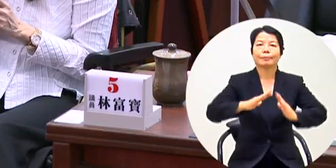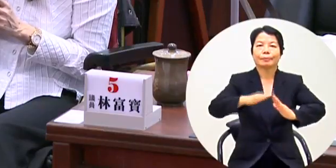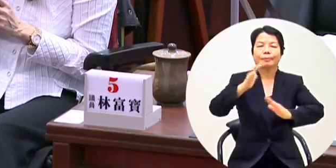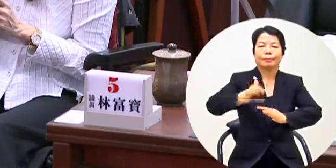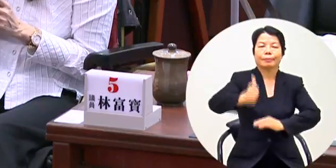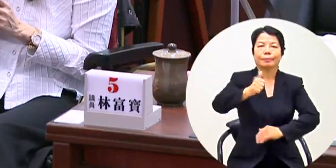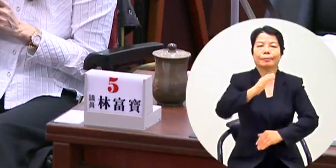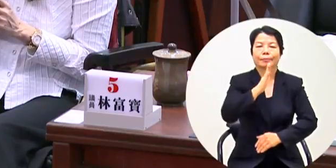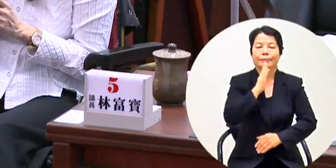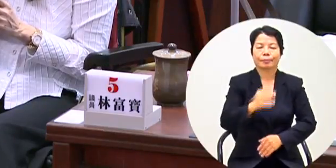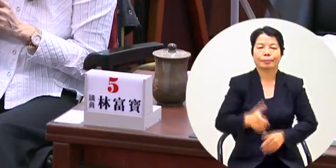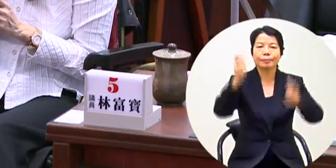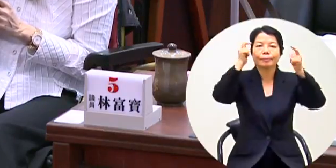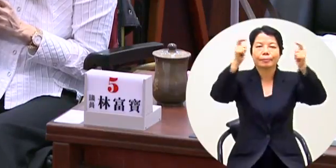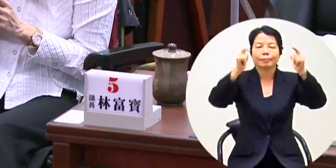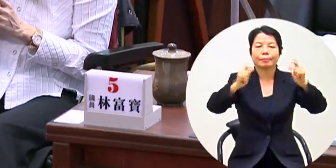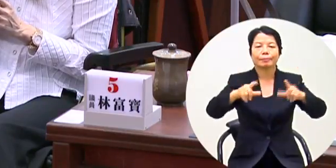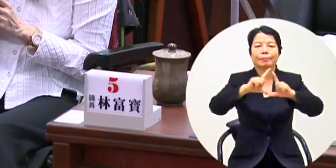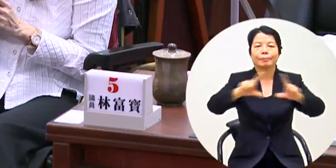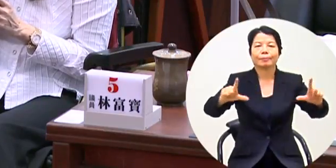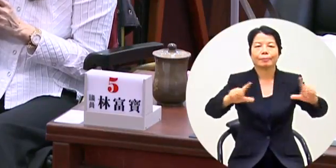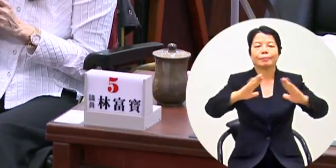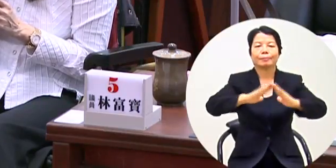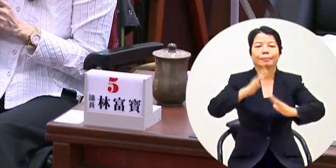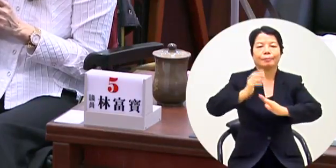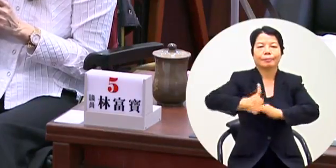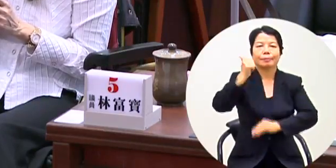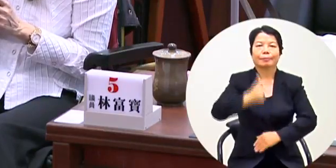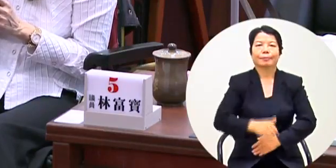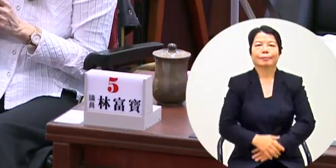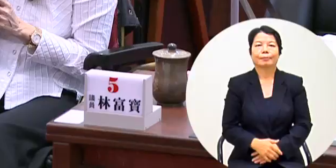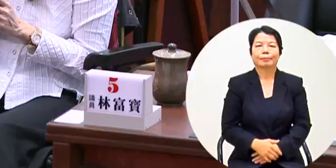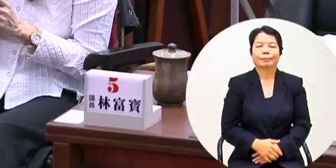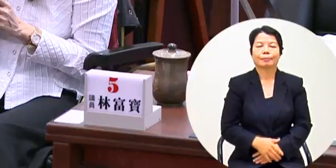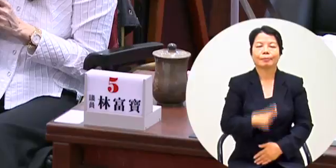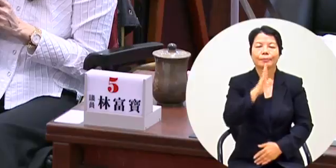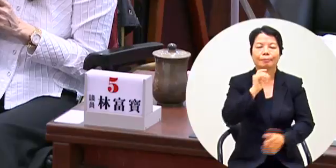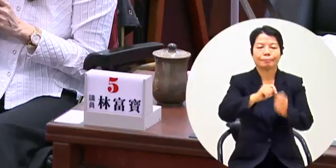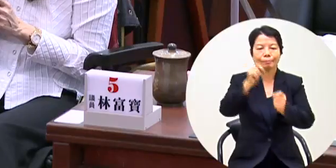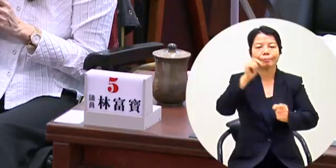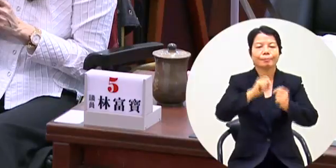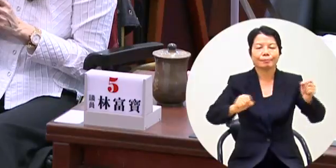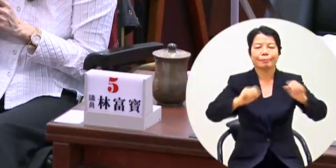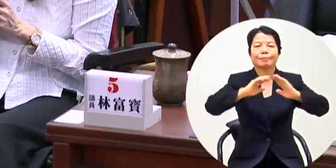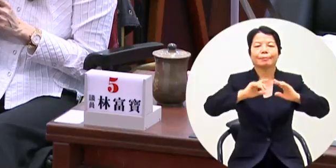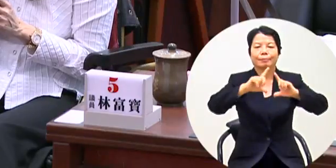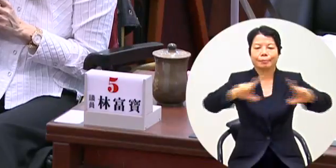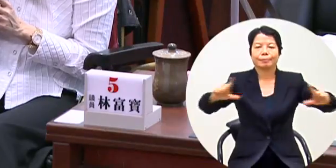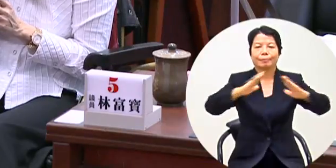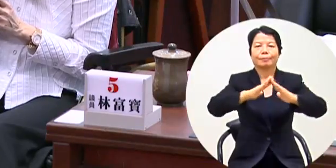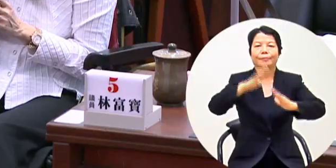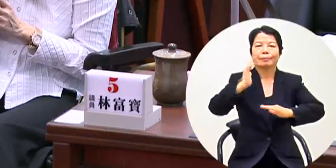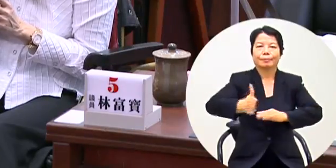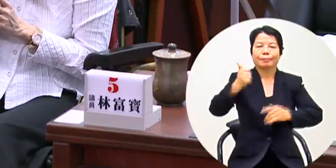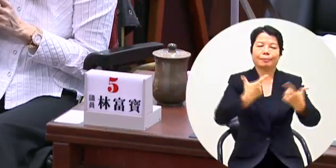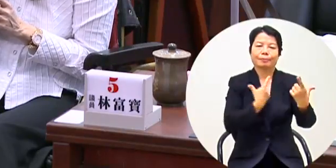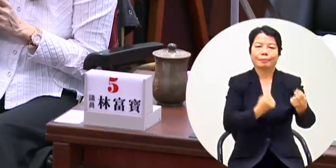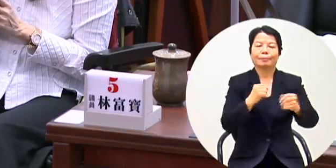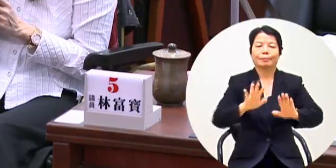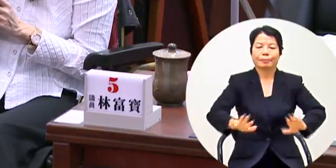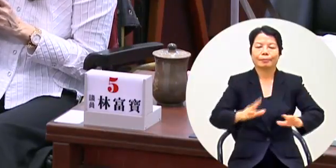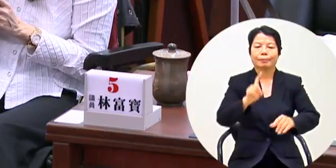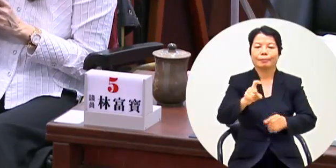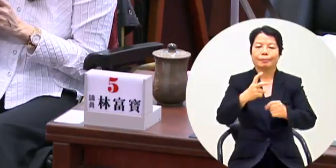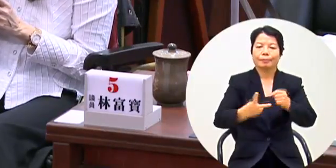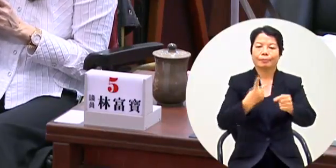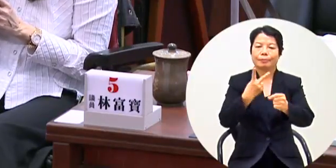长，未来也是我们永远的大家长。这12年的贡献对高雄，我相